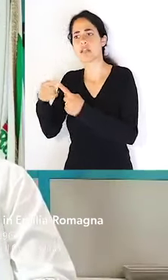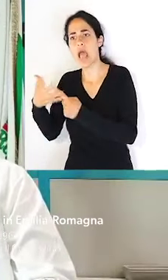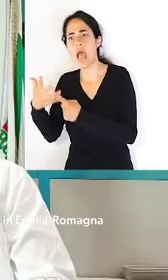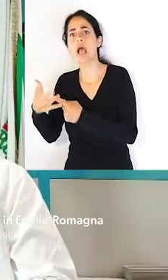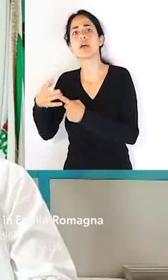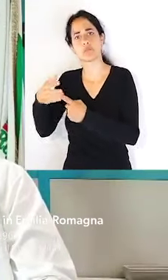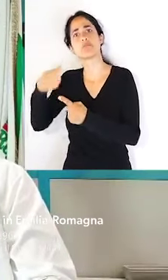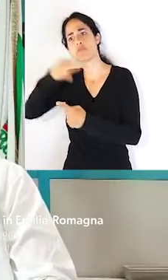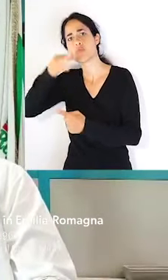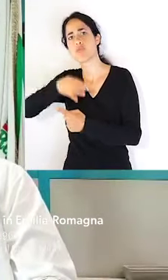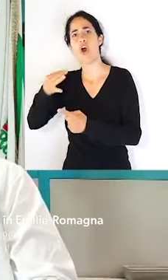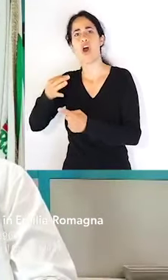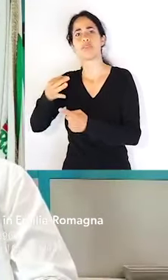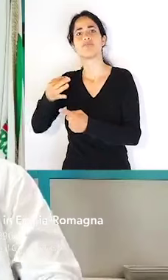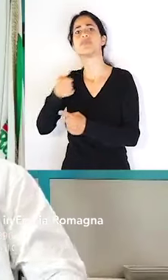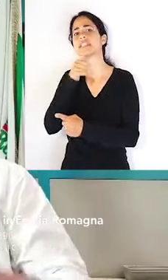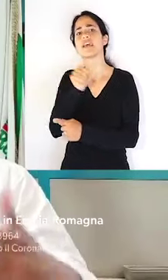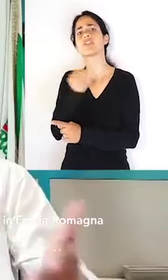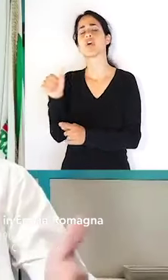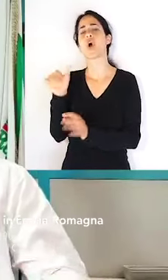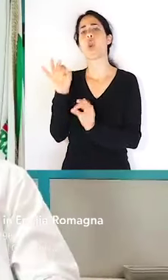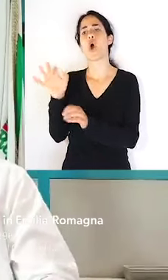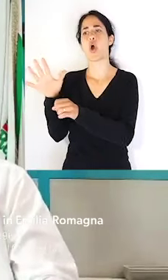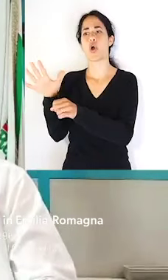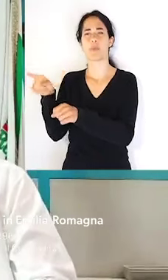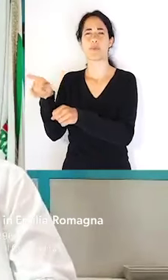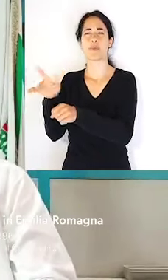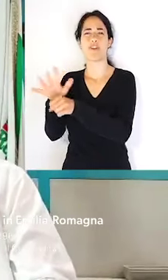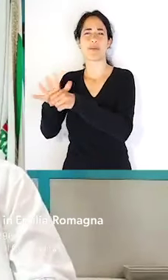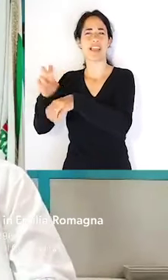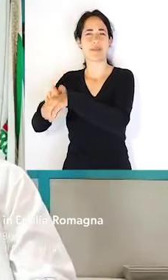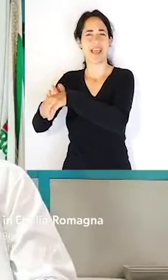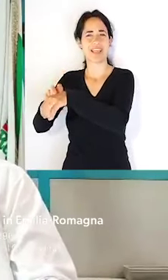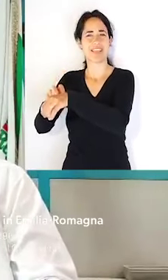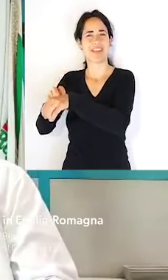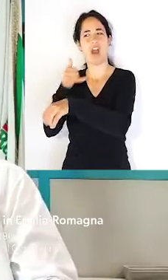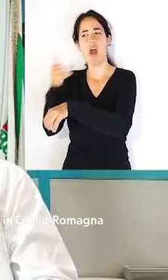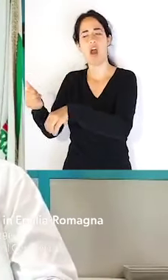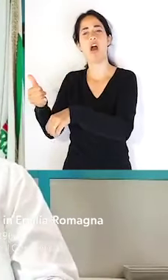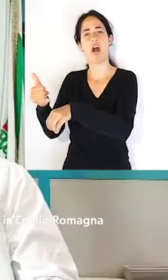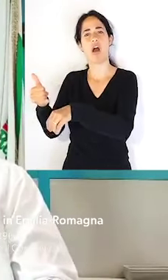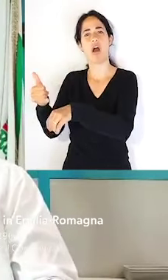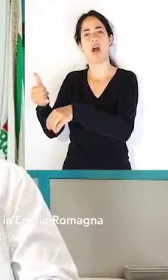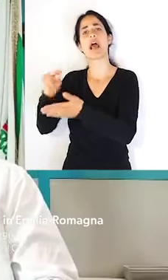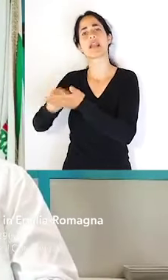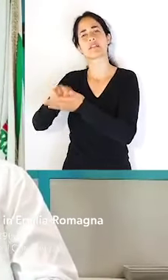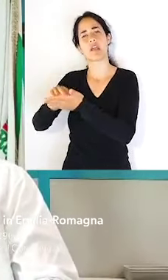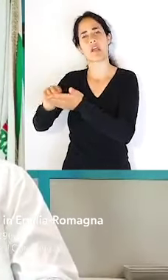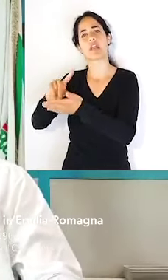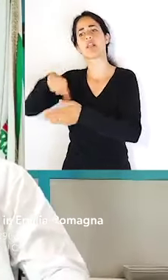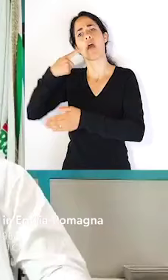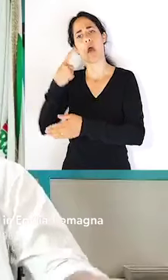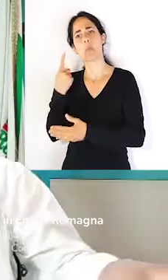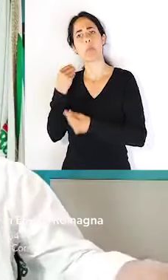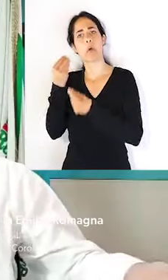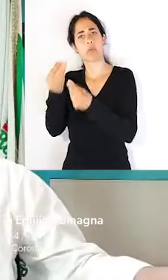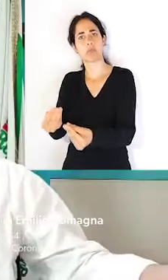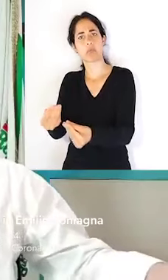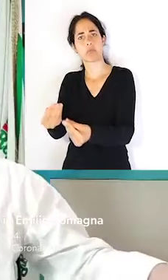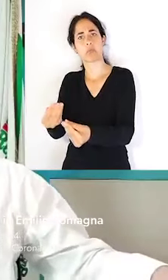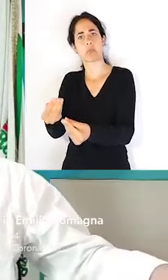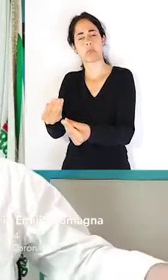medica, del medico di fiducia, arrivare a ottenere questo test